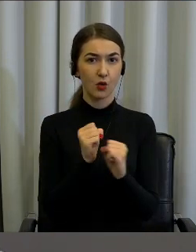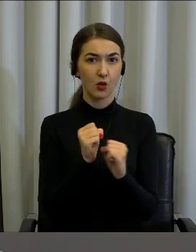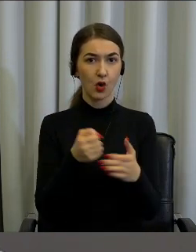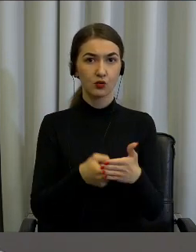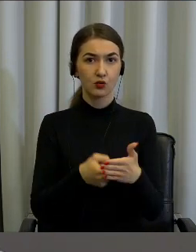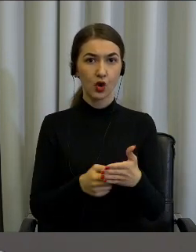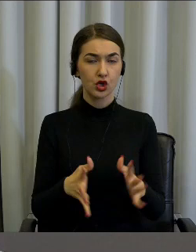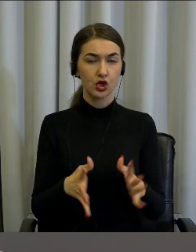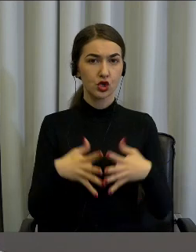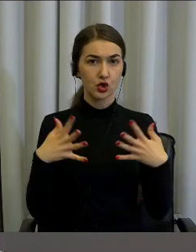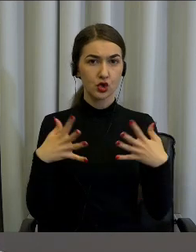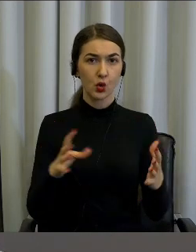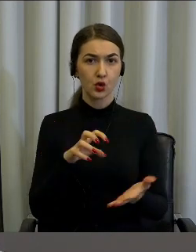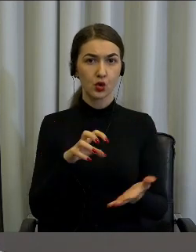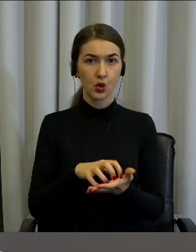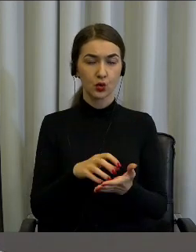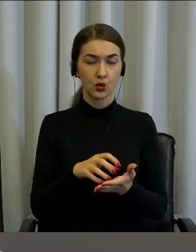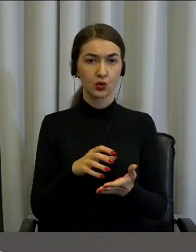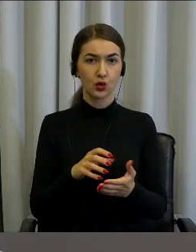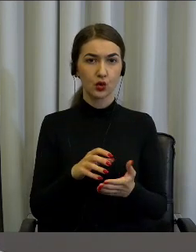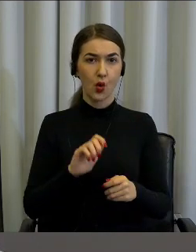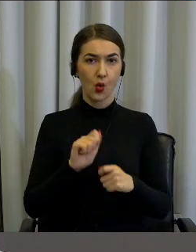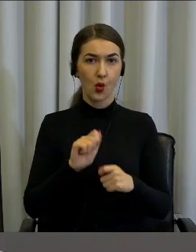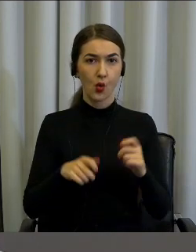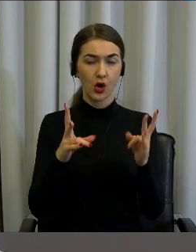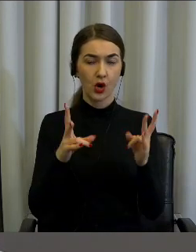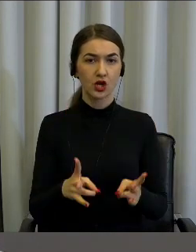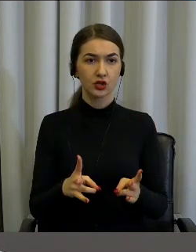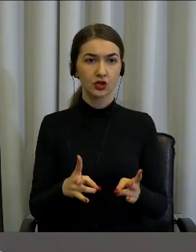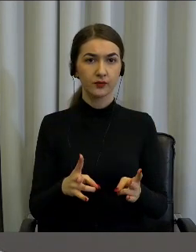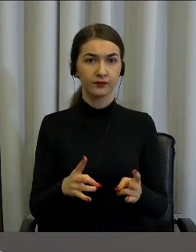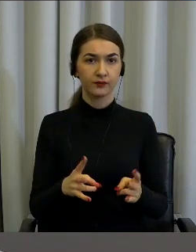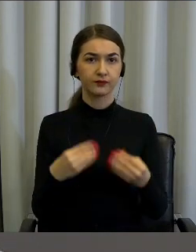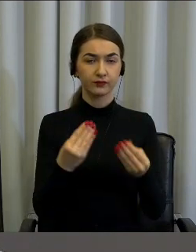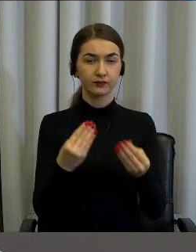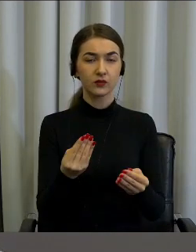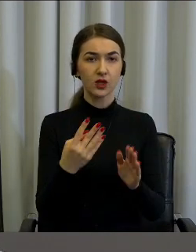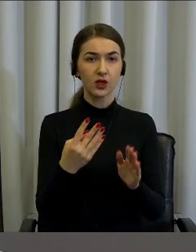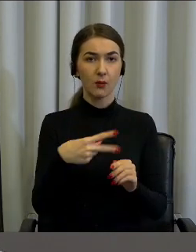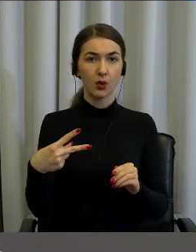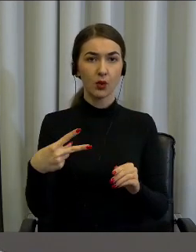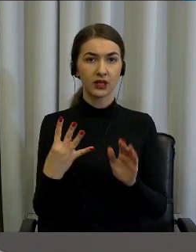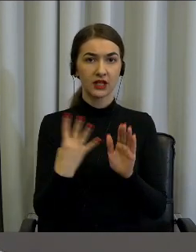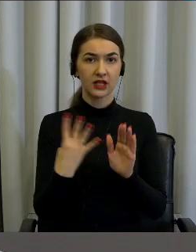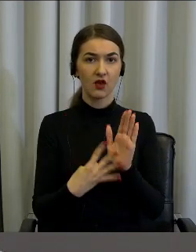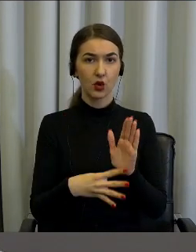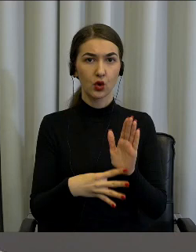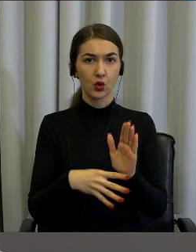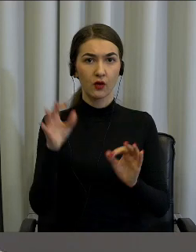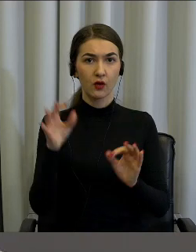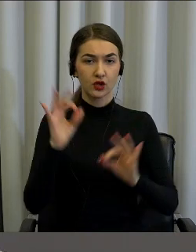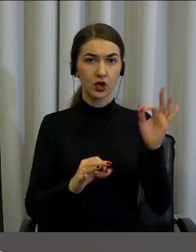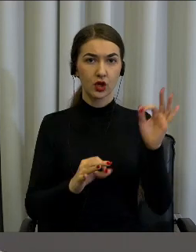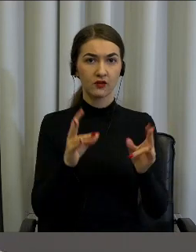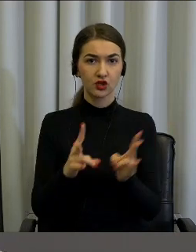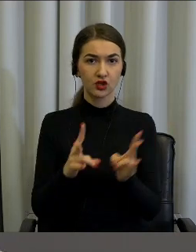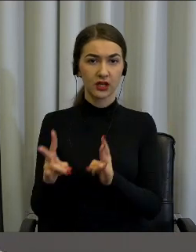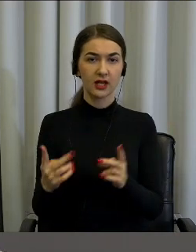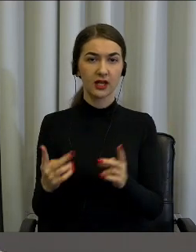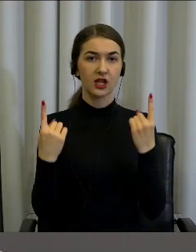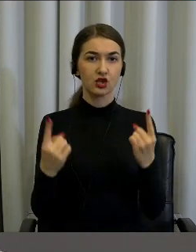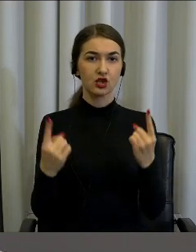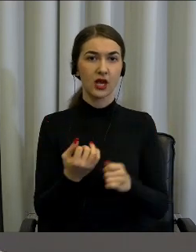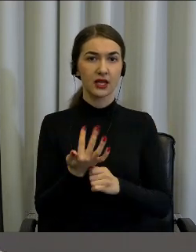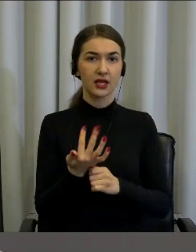широкою зоною ураження спричинила понад 90% жертв причому значна кількість цивільних